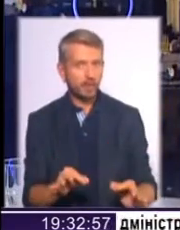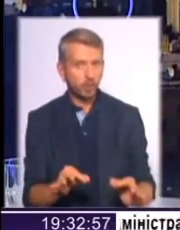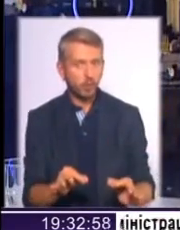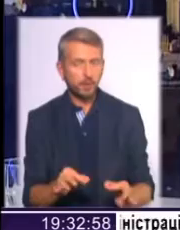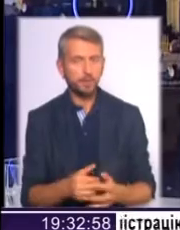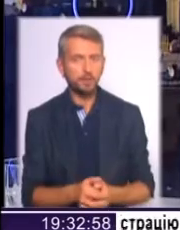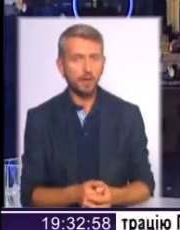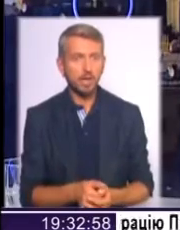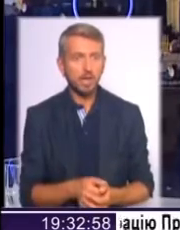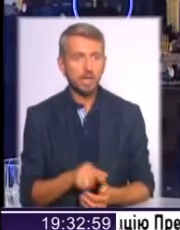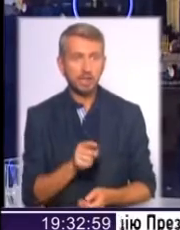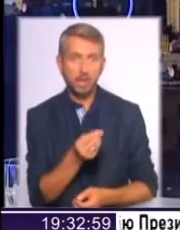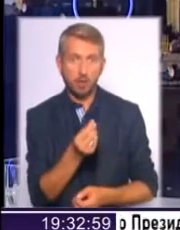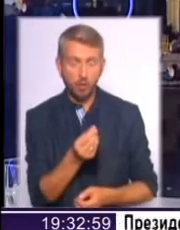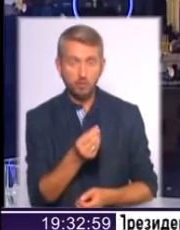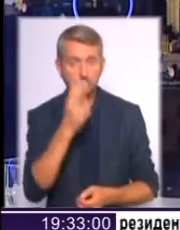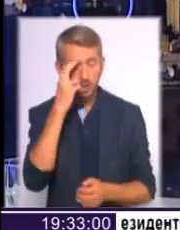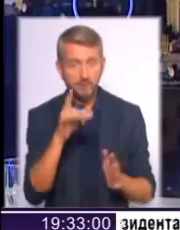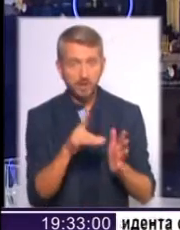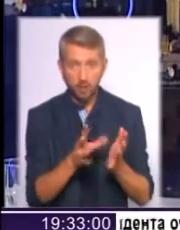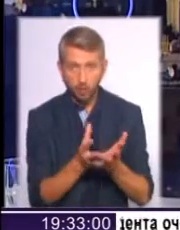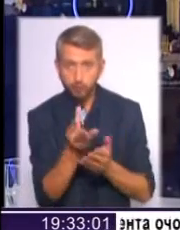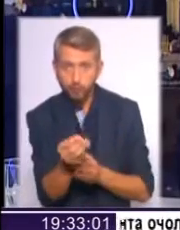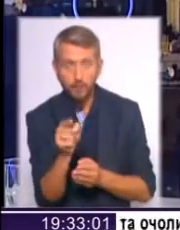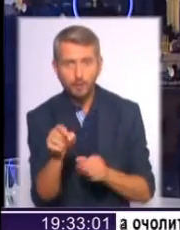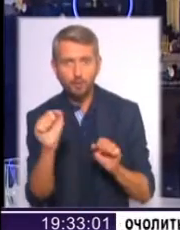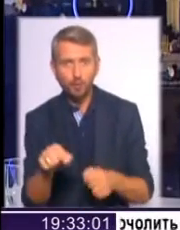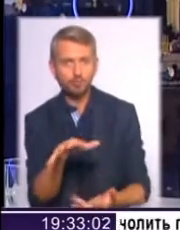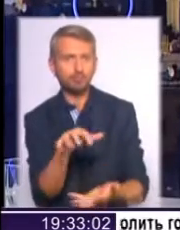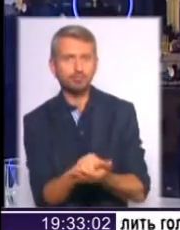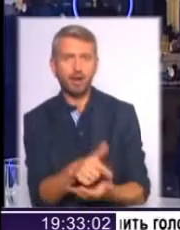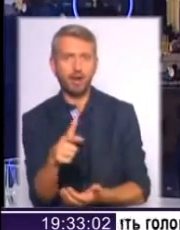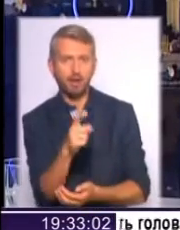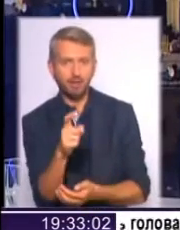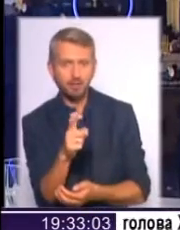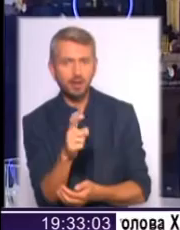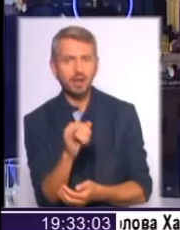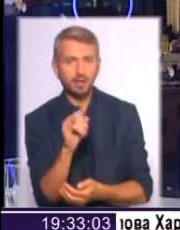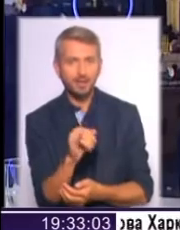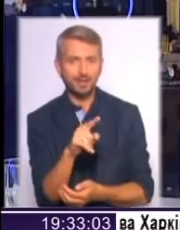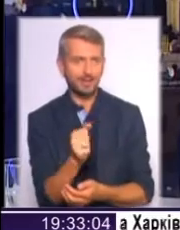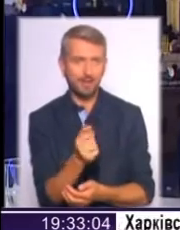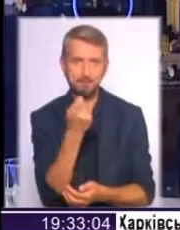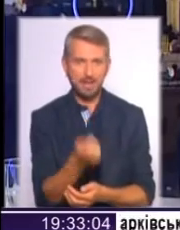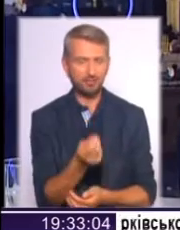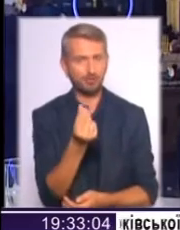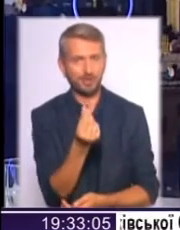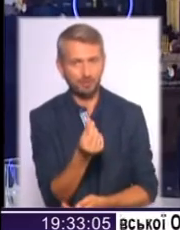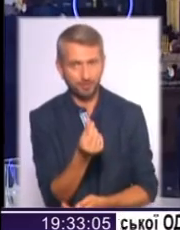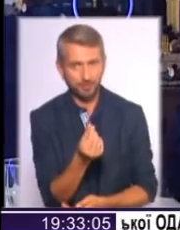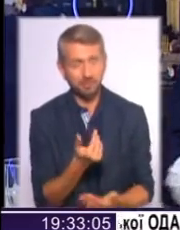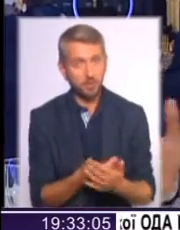отримавши ці кошти, «Київенерго» зможе законтрактувати газ. По-перше, законтрактувати, по-друге, за меншою ціною. От такі